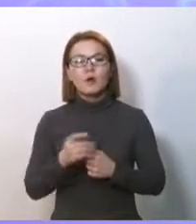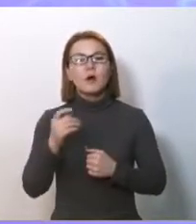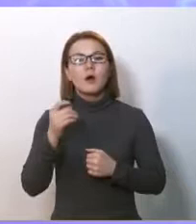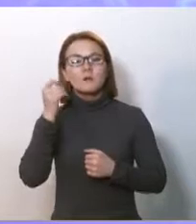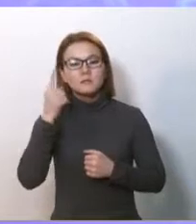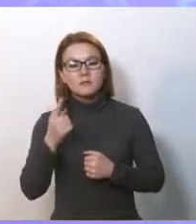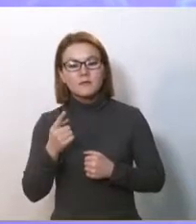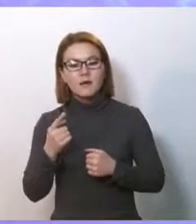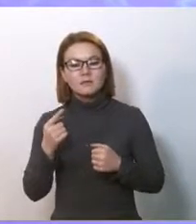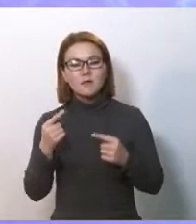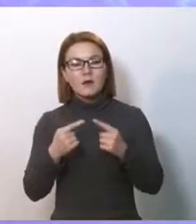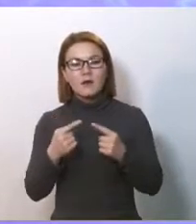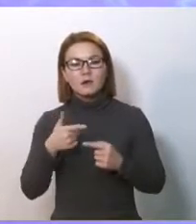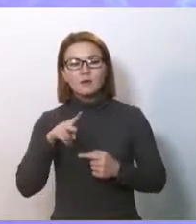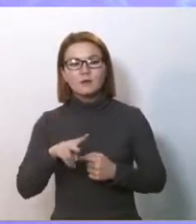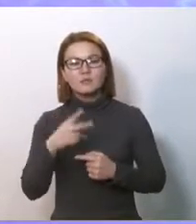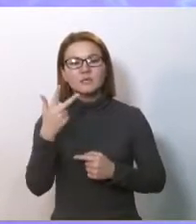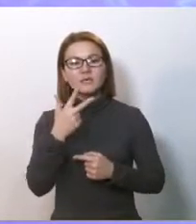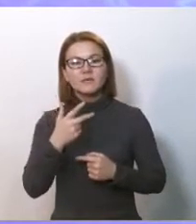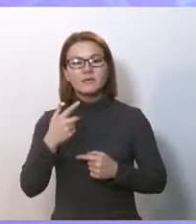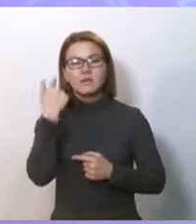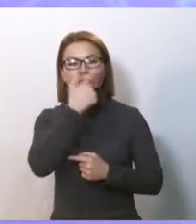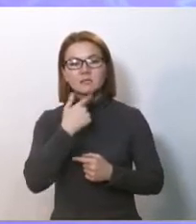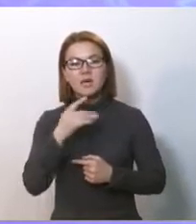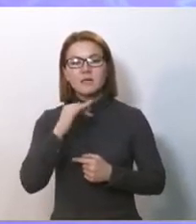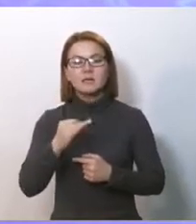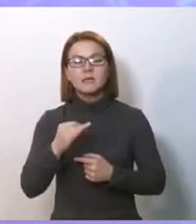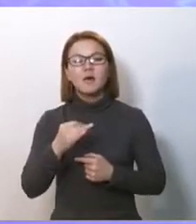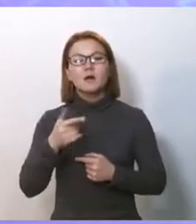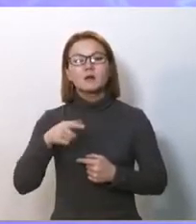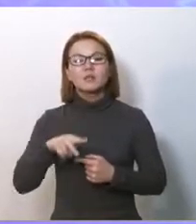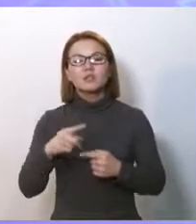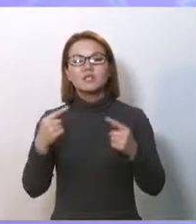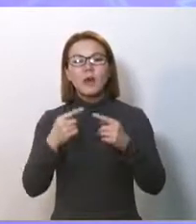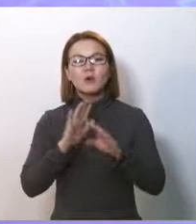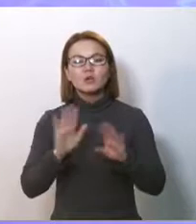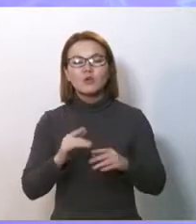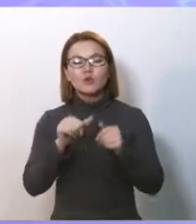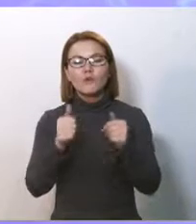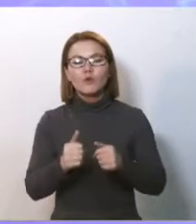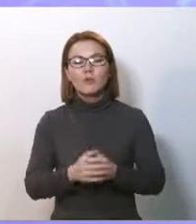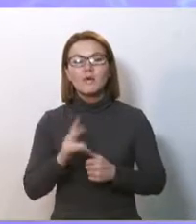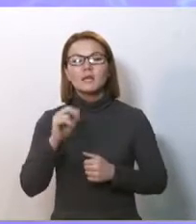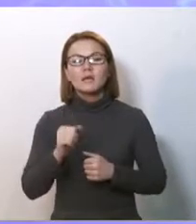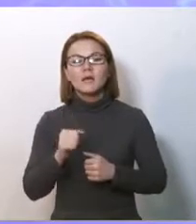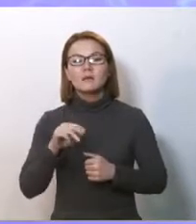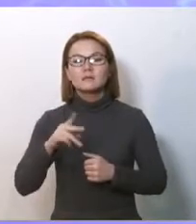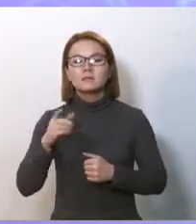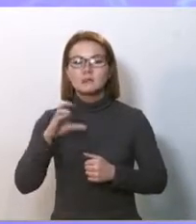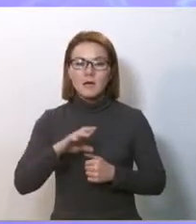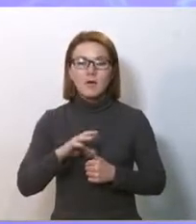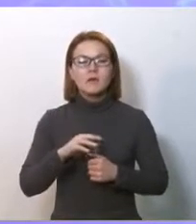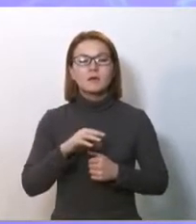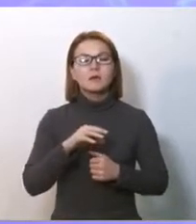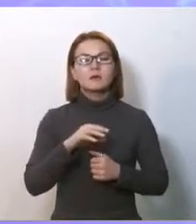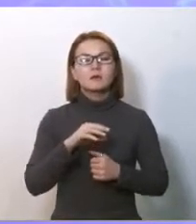Распознавание глаголов третьего лица и глаголов в неопределенной форме на «ся» и